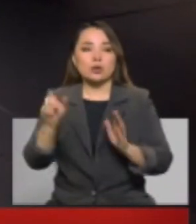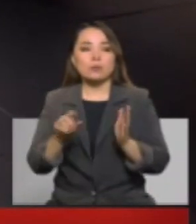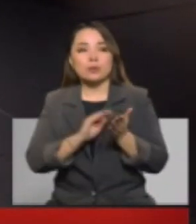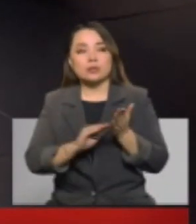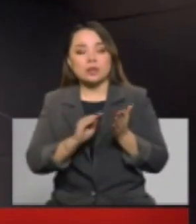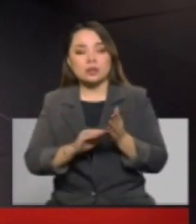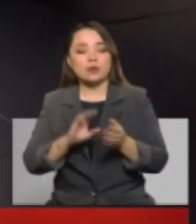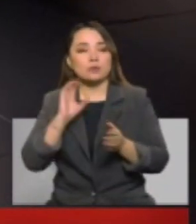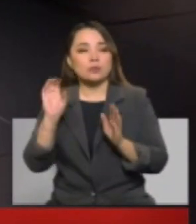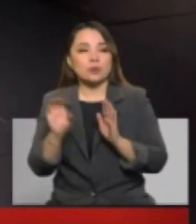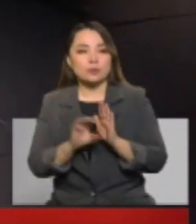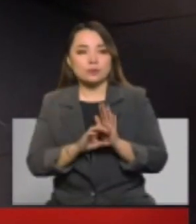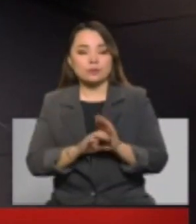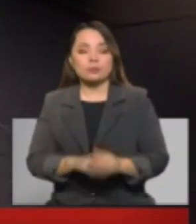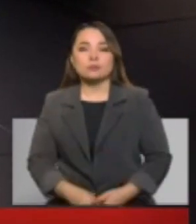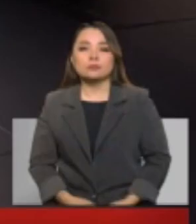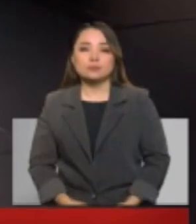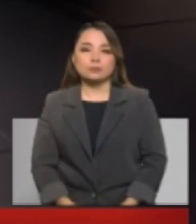Наурызбаева толығырақ баяндайды.